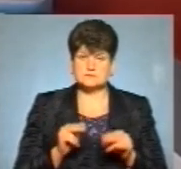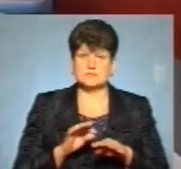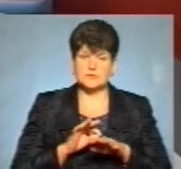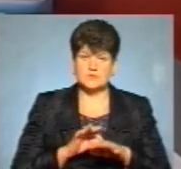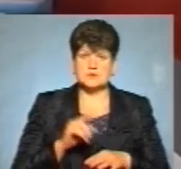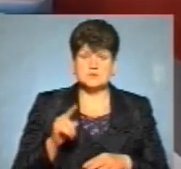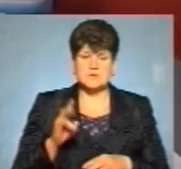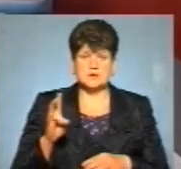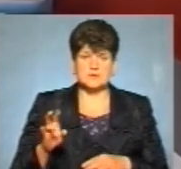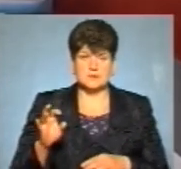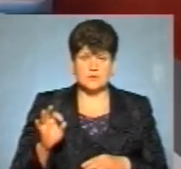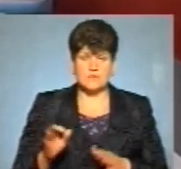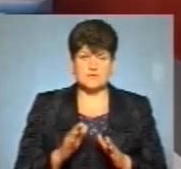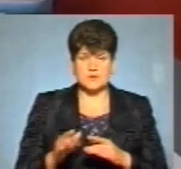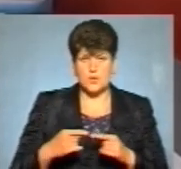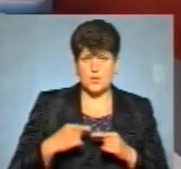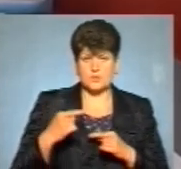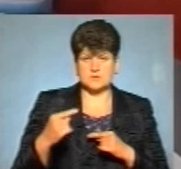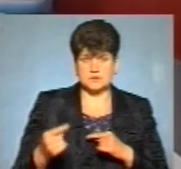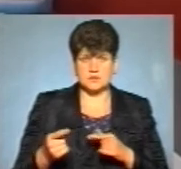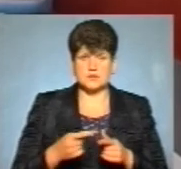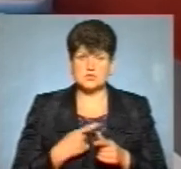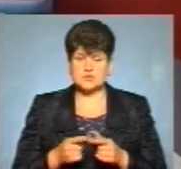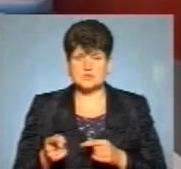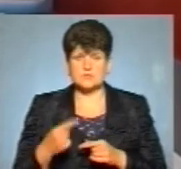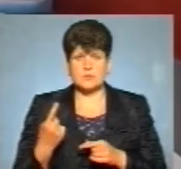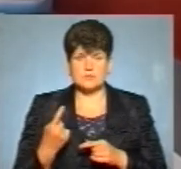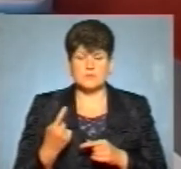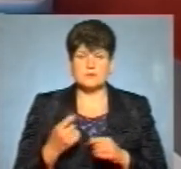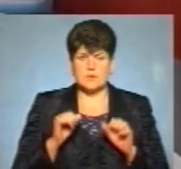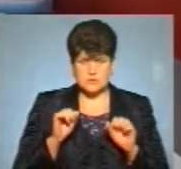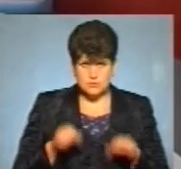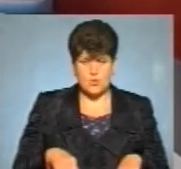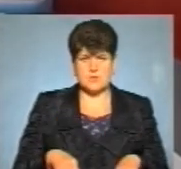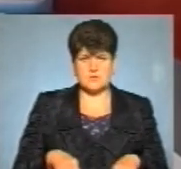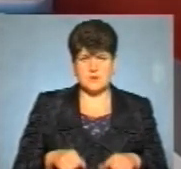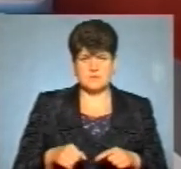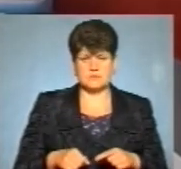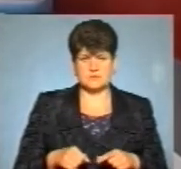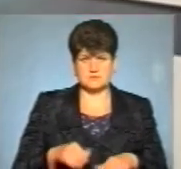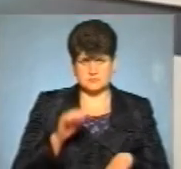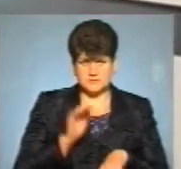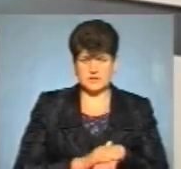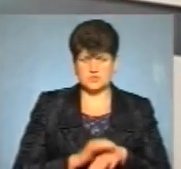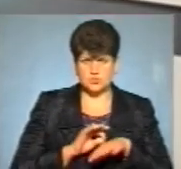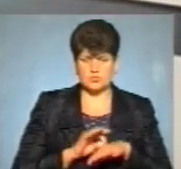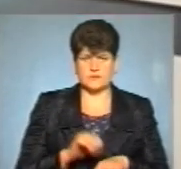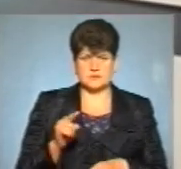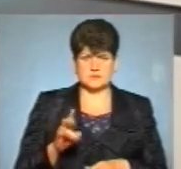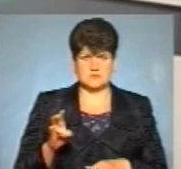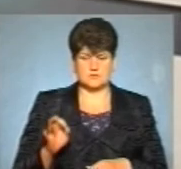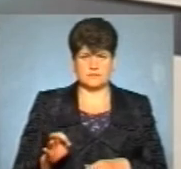пробного ЗНО в режимі онлайн, чи Тернопільщина все ж таки змогла би очно так провести це тестування?